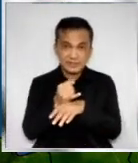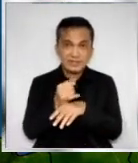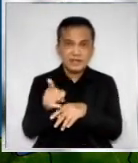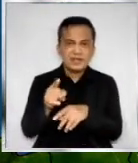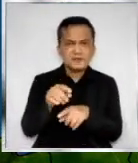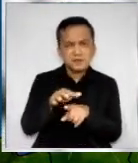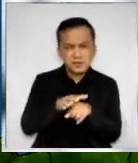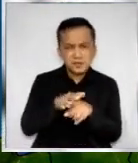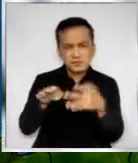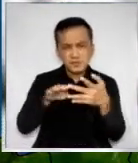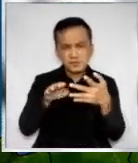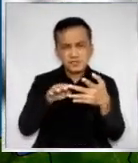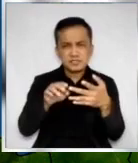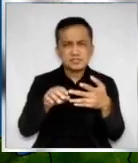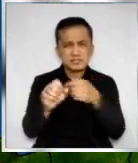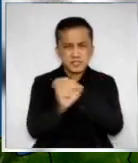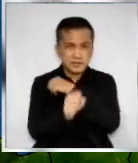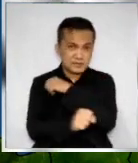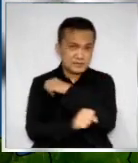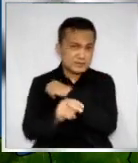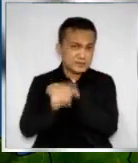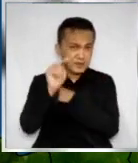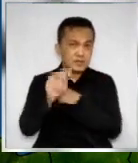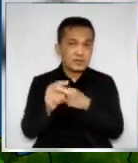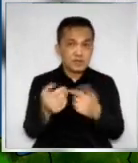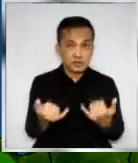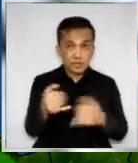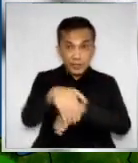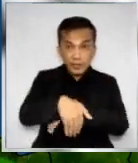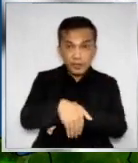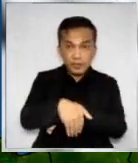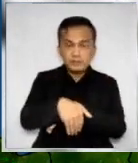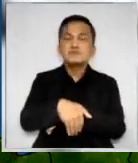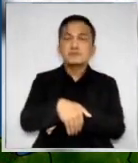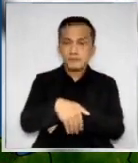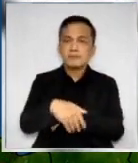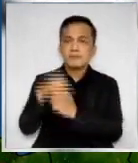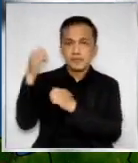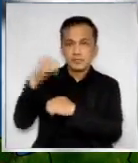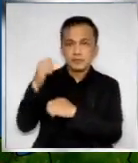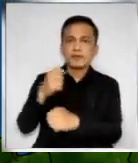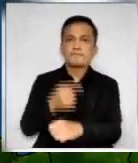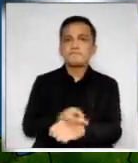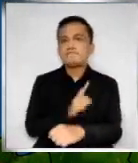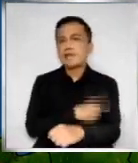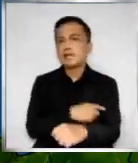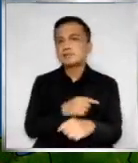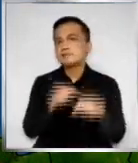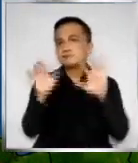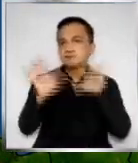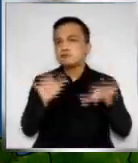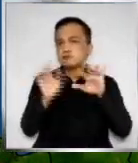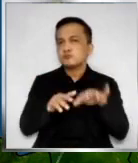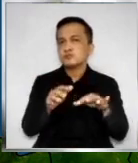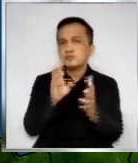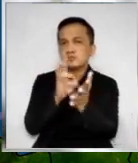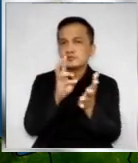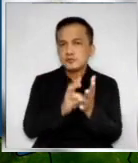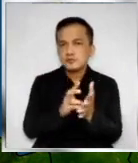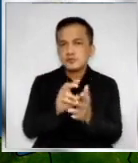pero yan po ay bukas ang umaga. Pero ngayong gabi, mga kapuso, ha, asahan pa rin yung mga malalakas sa pag-ulan dyan sa ilang bahagi ng Northern